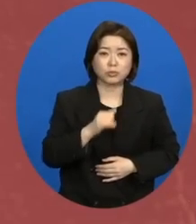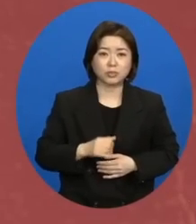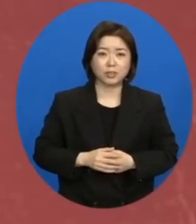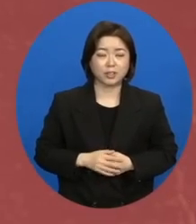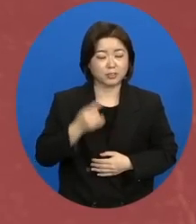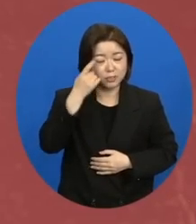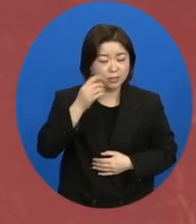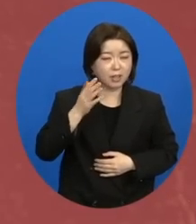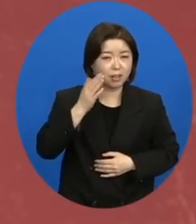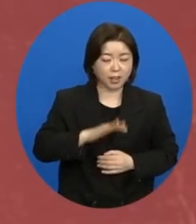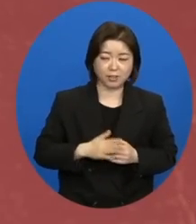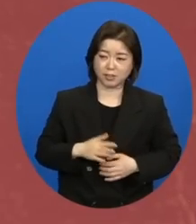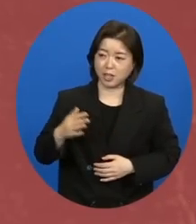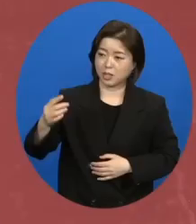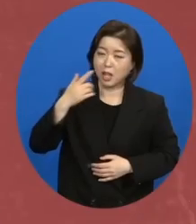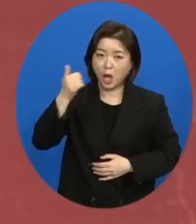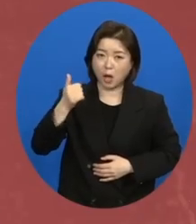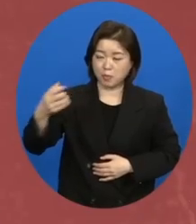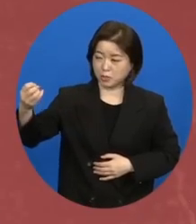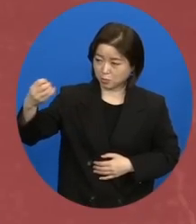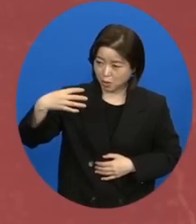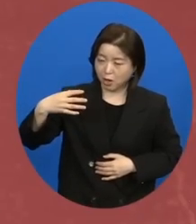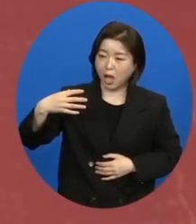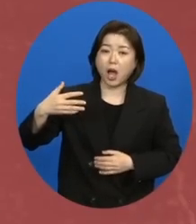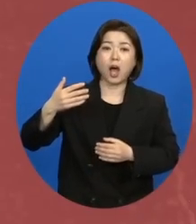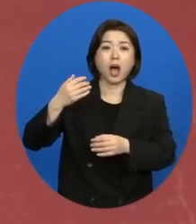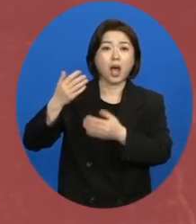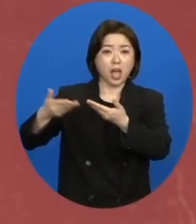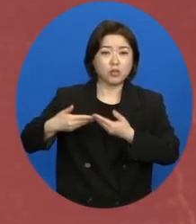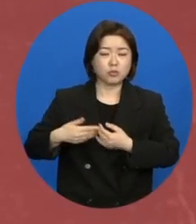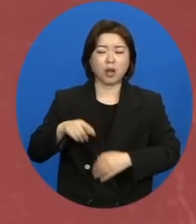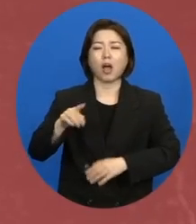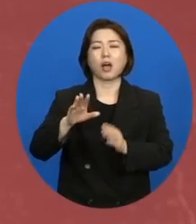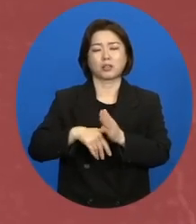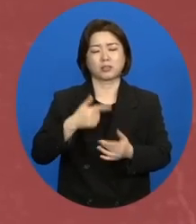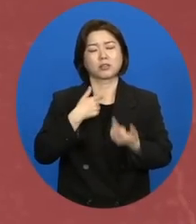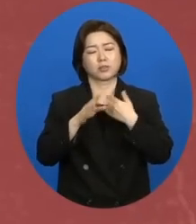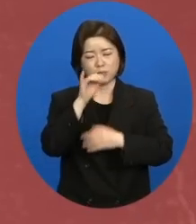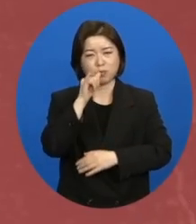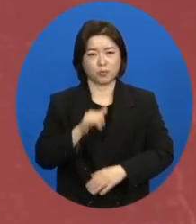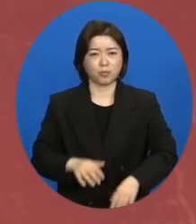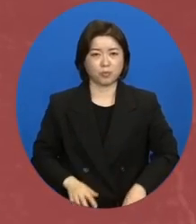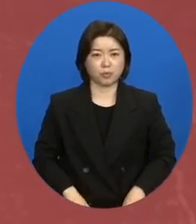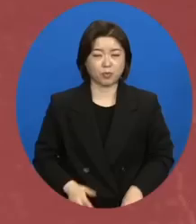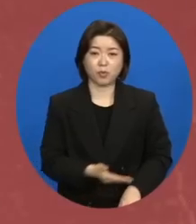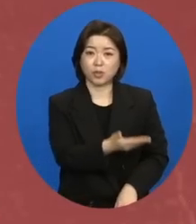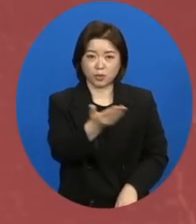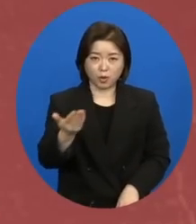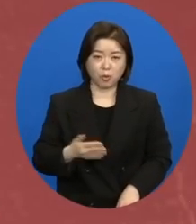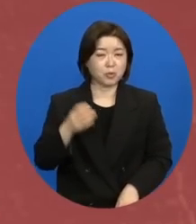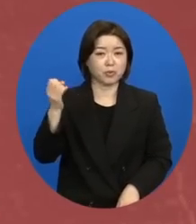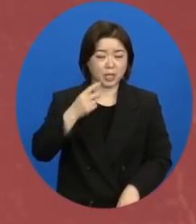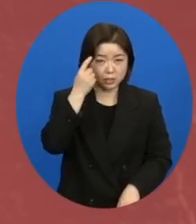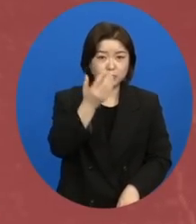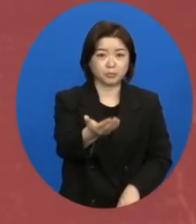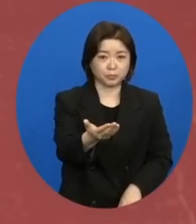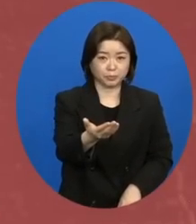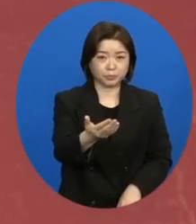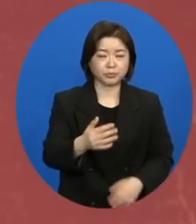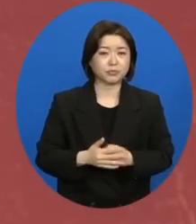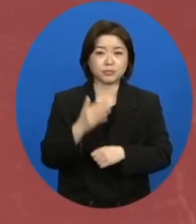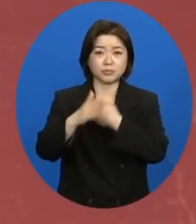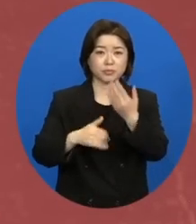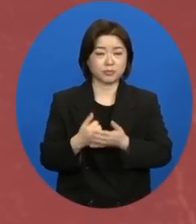아버지가 얘기하면은 해주시는 분인 걸 그때 경험했어요. 여러분 다시 물어볼게요.